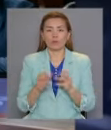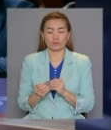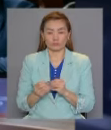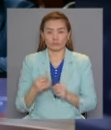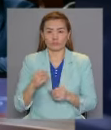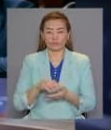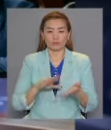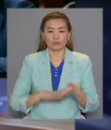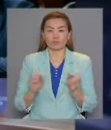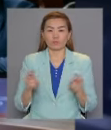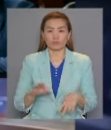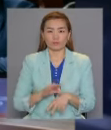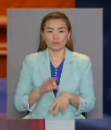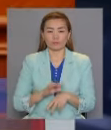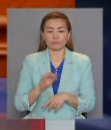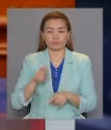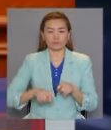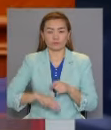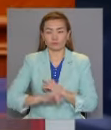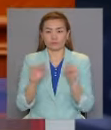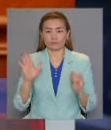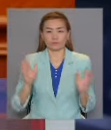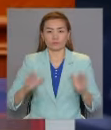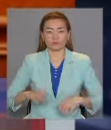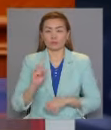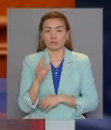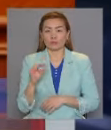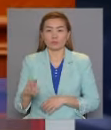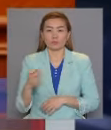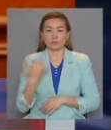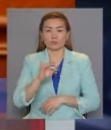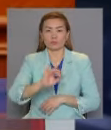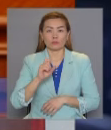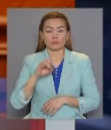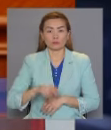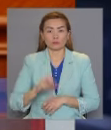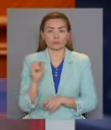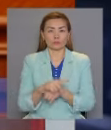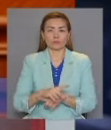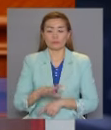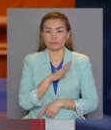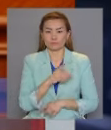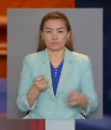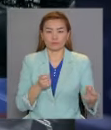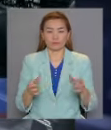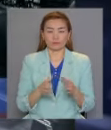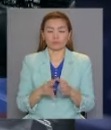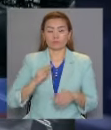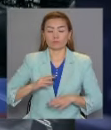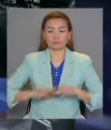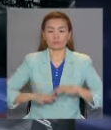сформирован список опасных зон, усилен контроль. Заместитель акима области Кайрат Нуртаев дал конкретные поручения руководителям